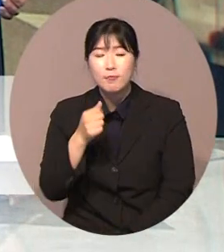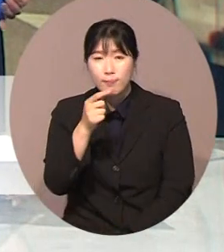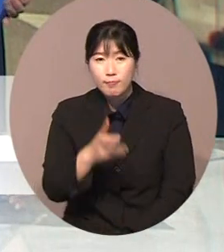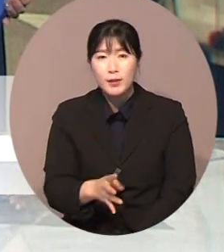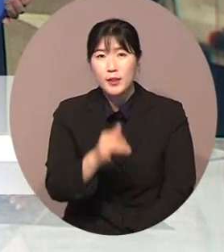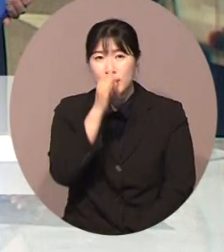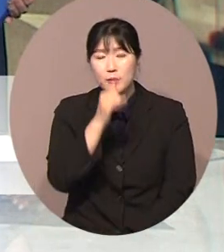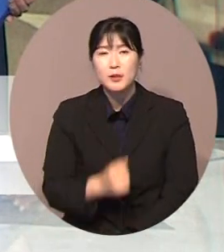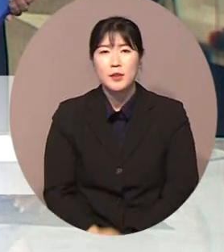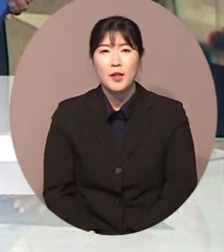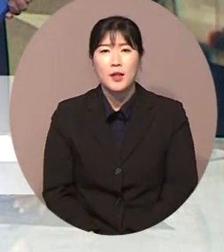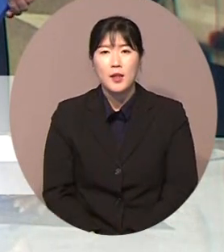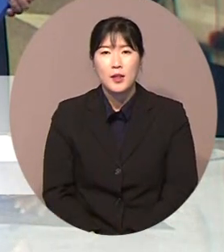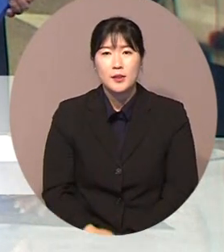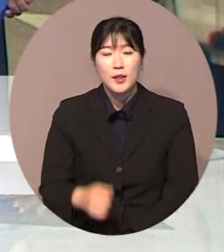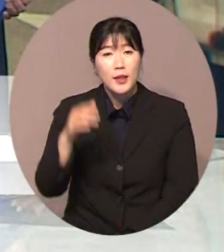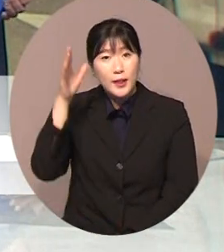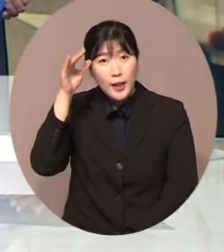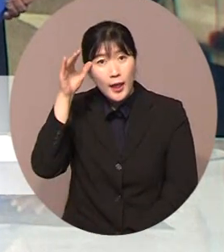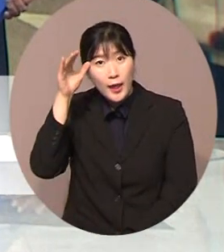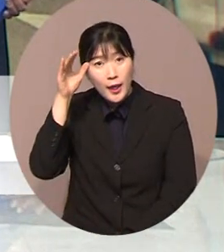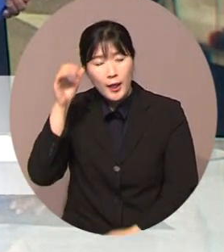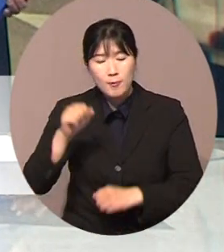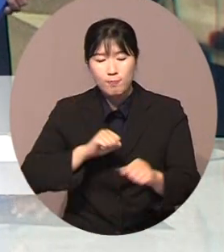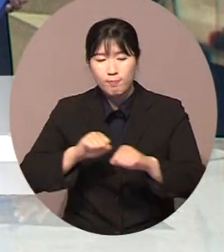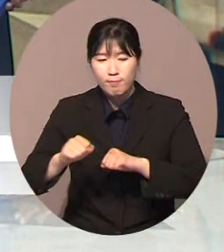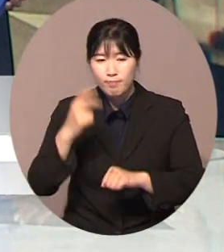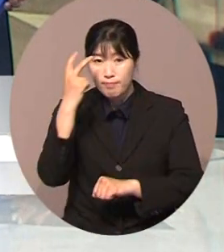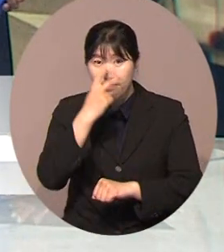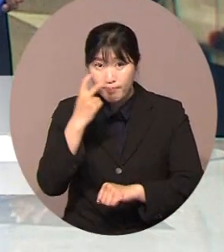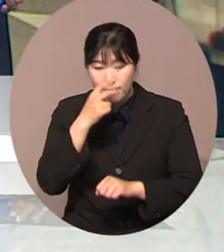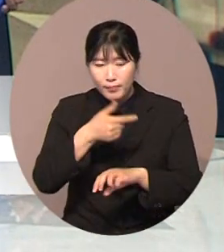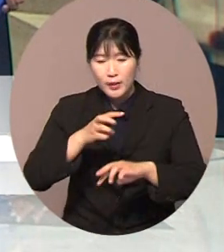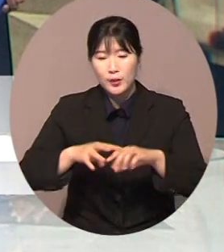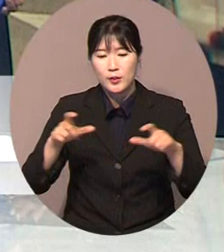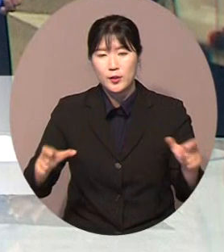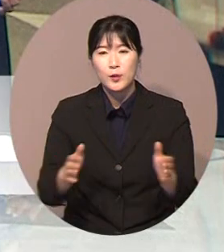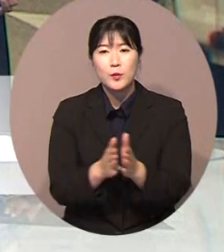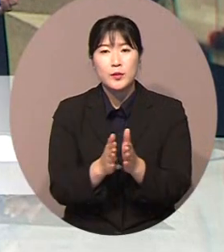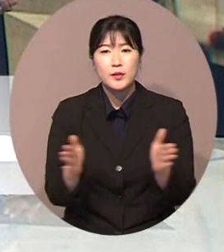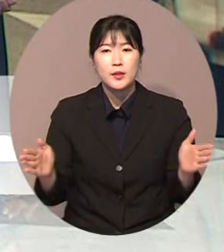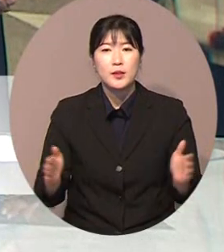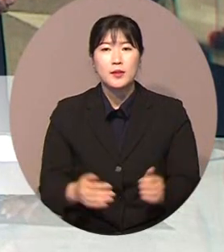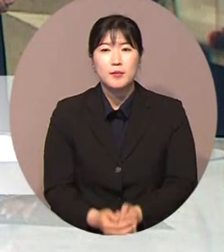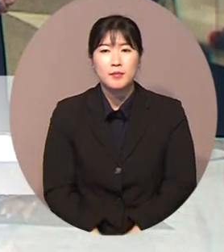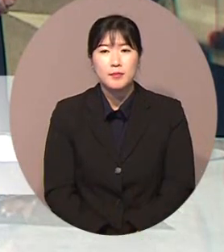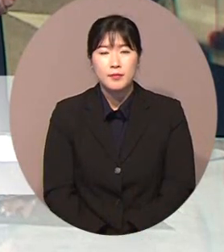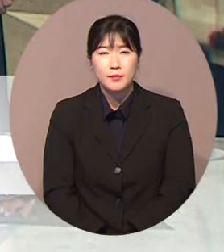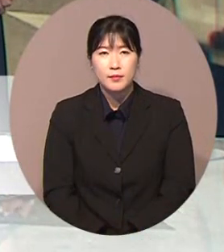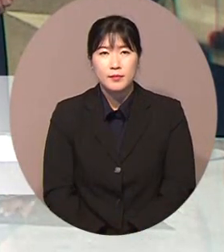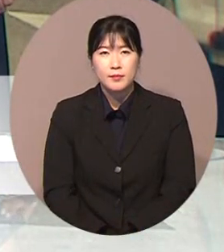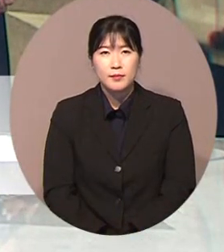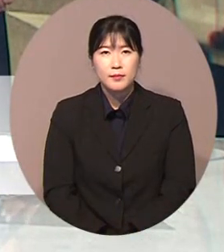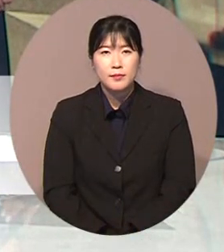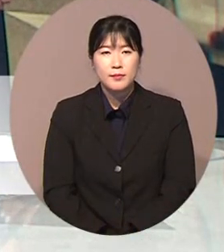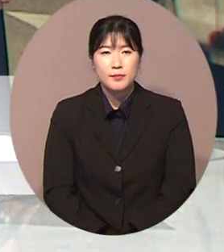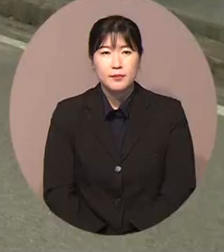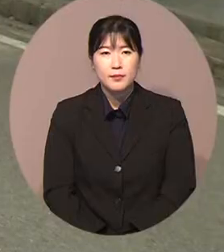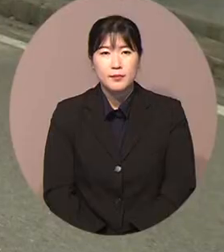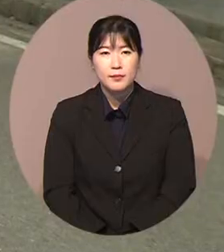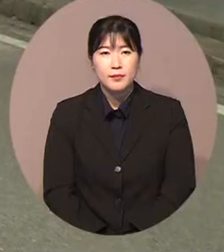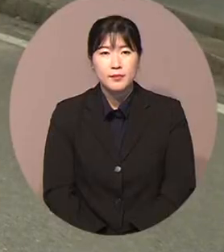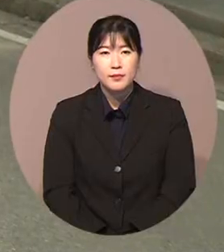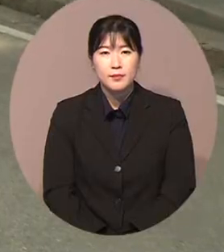하는데요. 이런 반려견 순찰대가 대전에서도 활동을 시작했습니다. 박선진 기자가 대원들을 만나고 왔습니다.